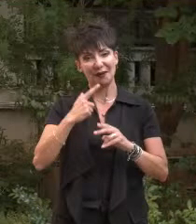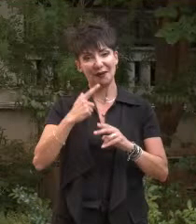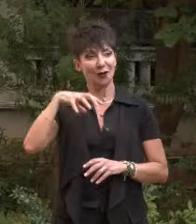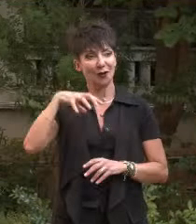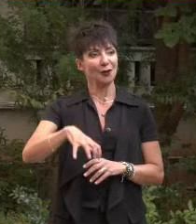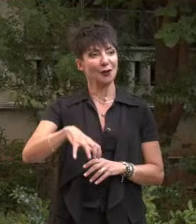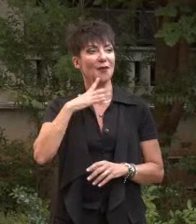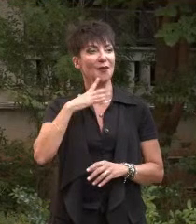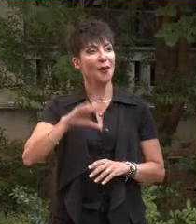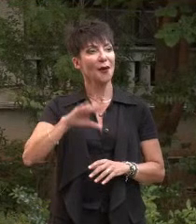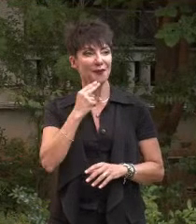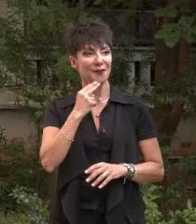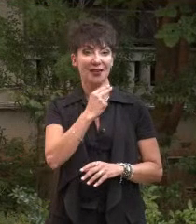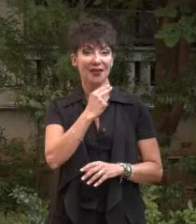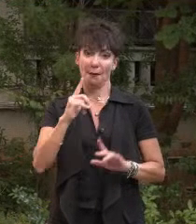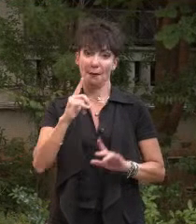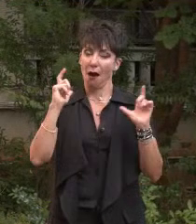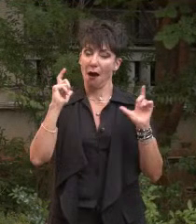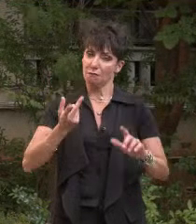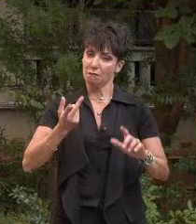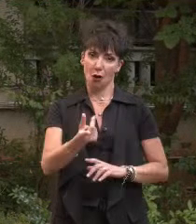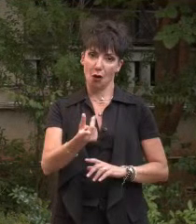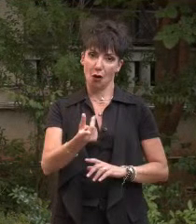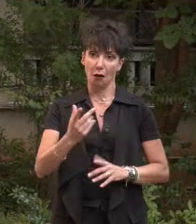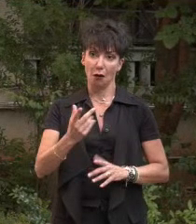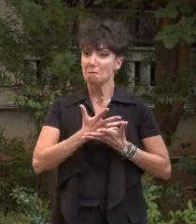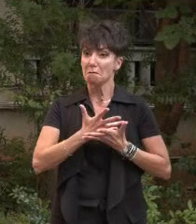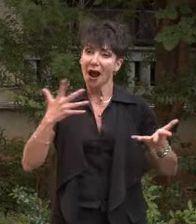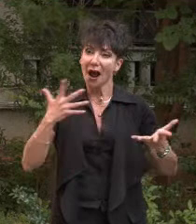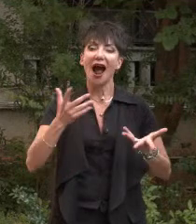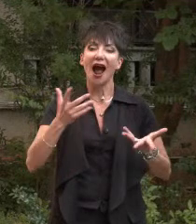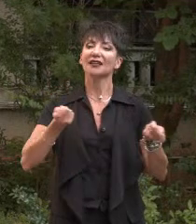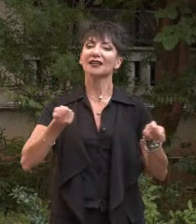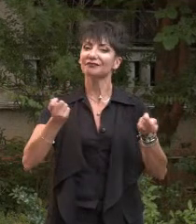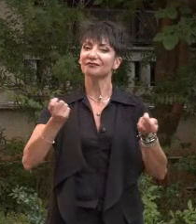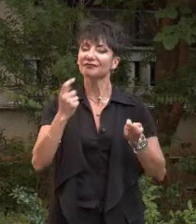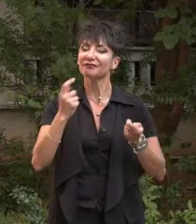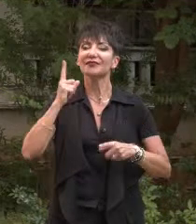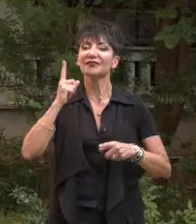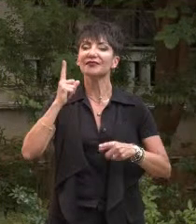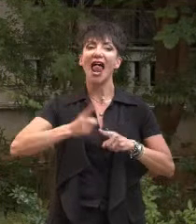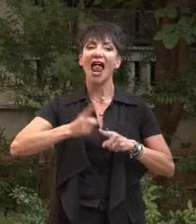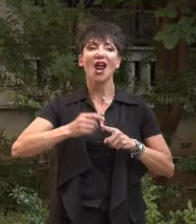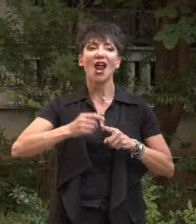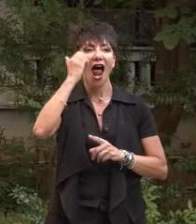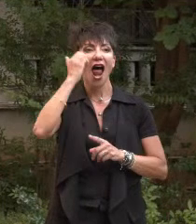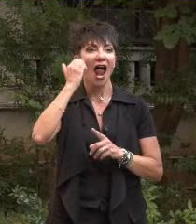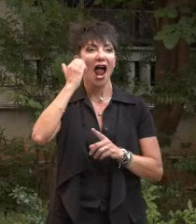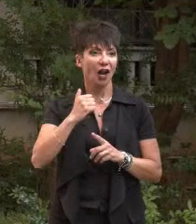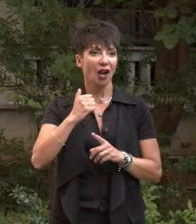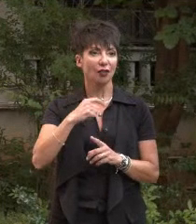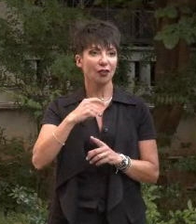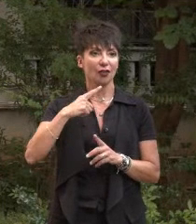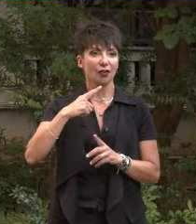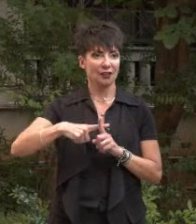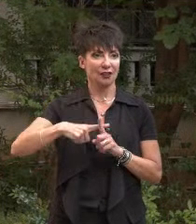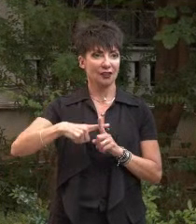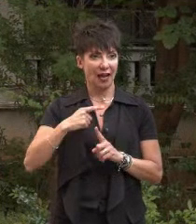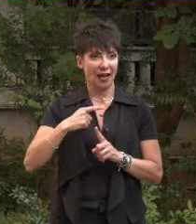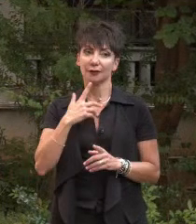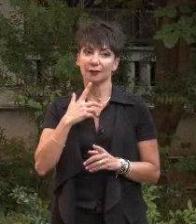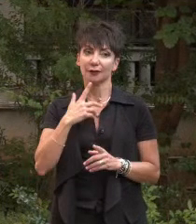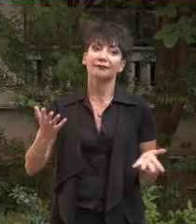ένα εθνικό ζήτημα εδώ και οι μεγάλες οργανώσεις όπως ο Ελληνικός Ερυθρός Σταυρός βρίσκονται αρρωγοί. Εγώ θέλω να πω